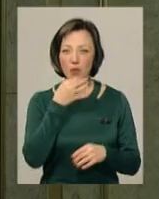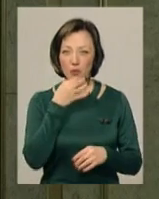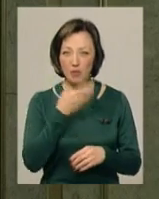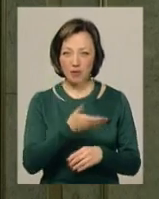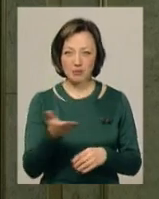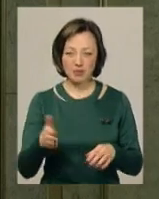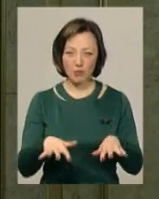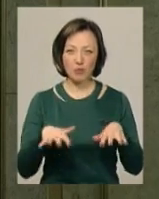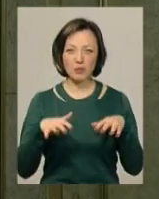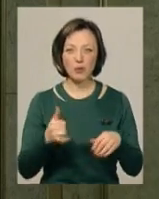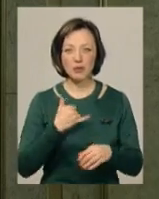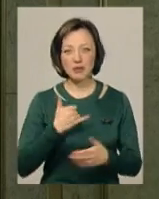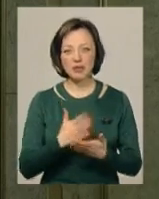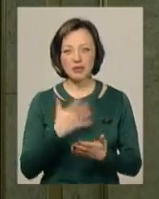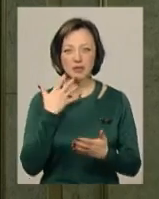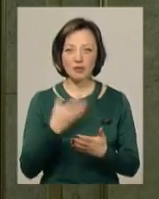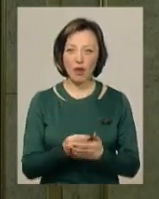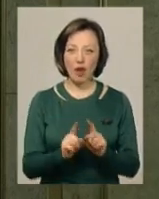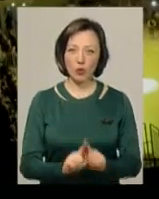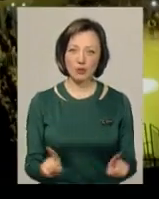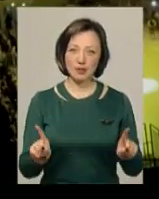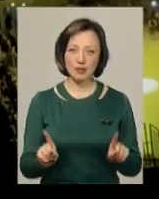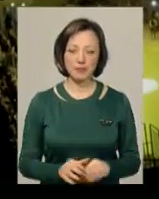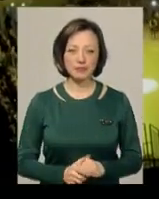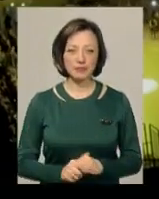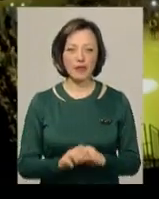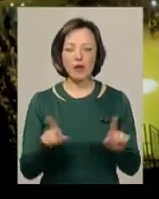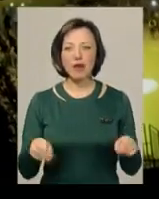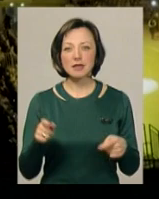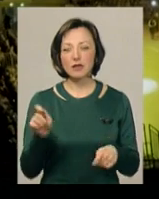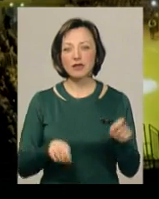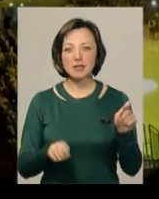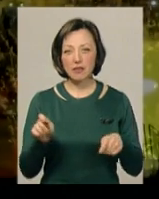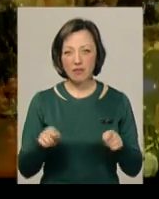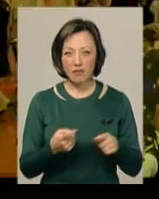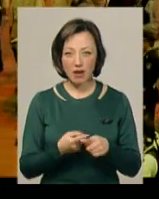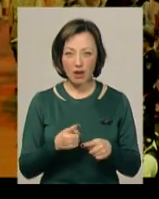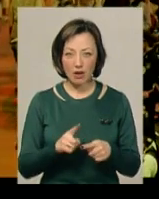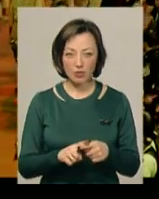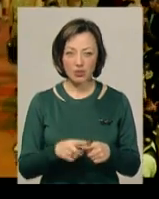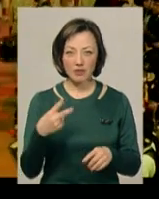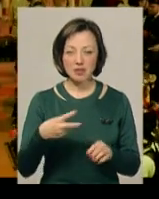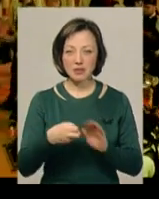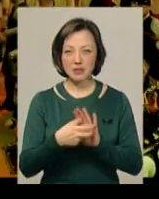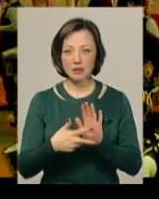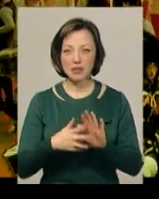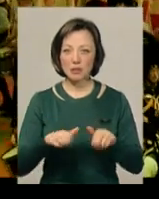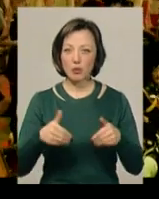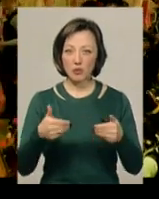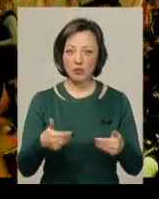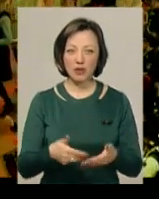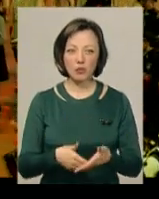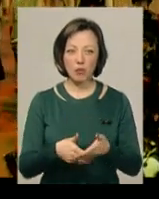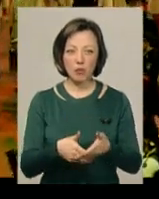скажімо. У нас є якась своя родзинка. Організатори фестивалю «Бундес-мюзик-паради-2018» запропонували